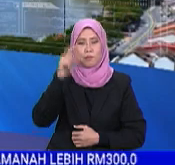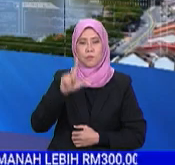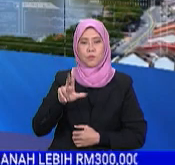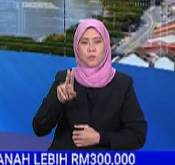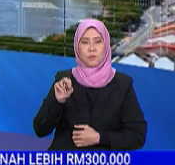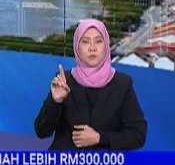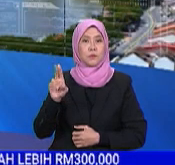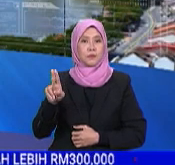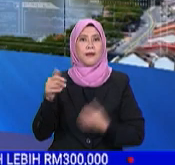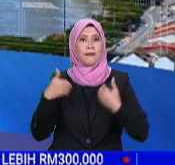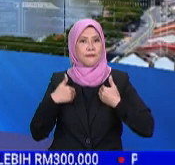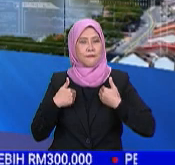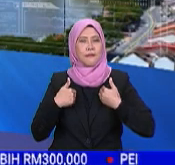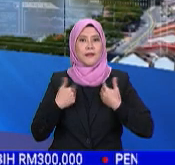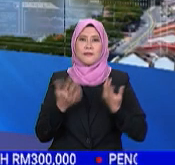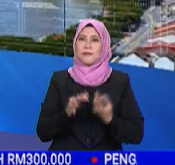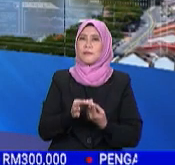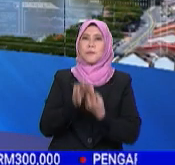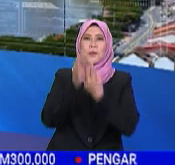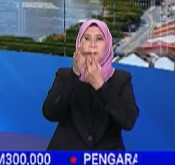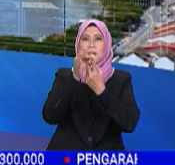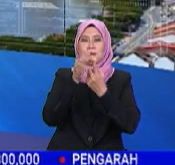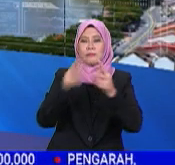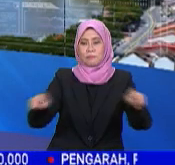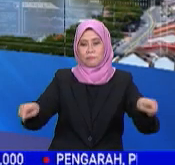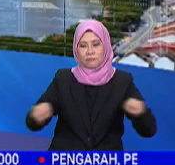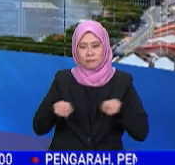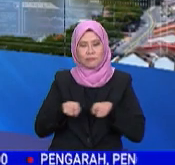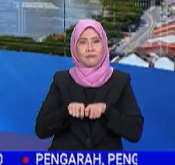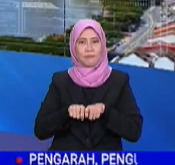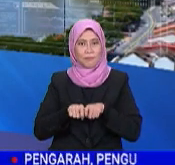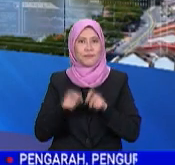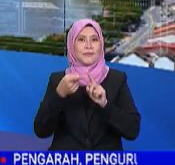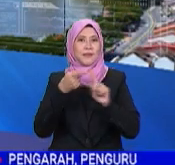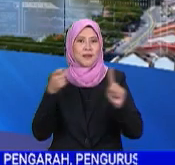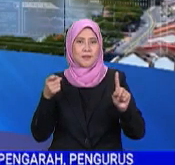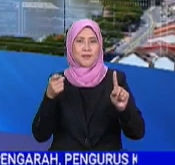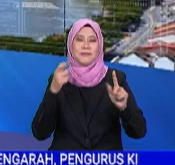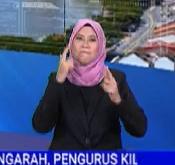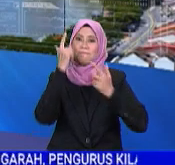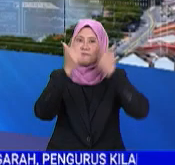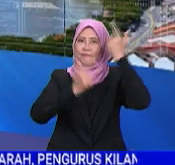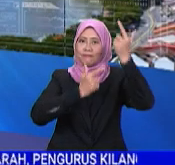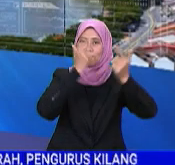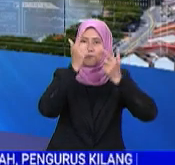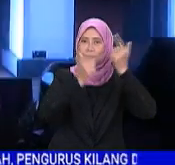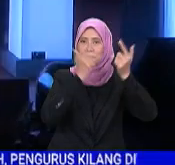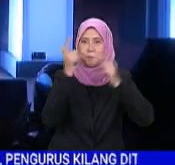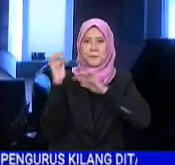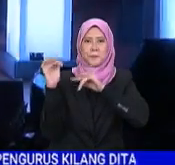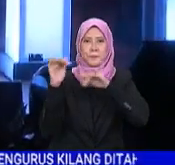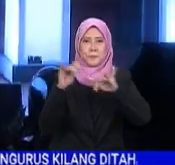duduk dan sematan mempunyai keunikan dan keistimewaan tersendiri daripada sudut lancungan